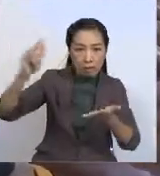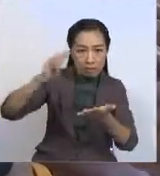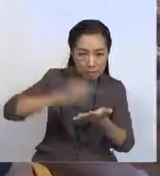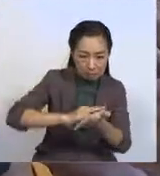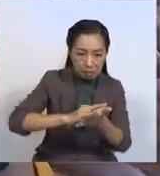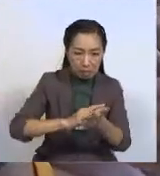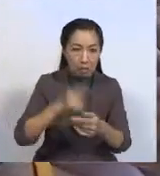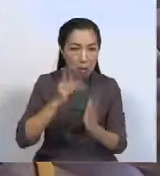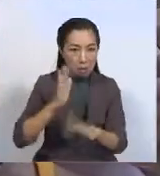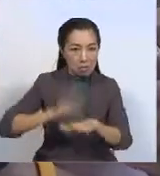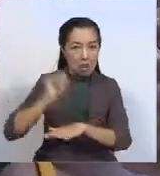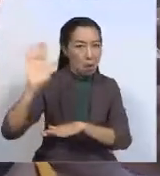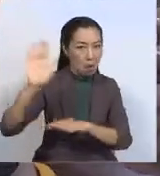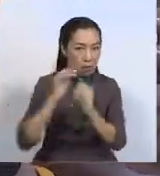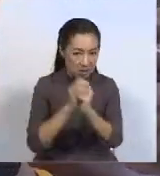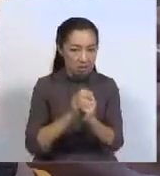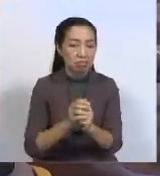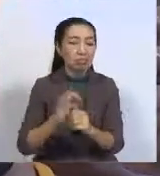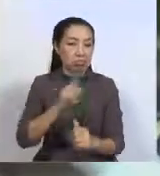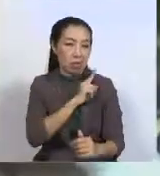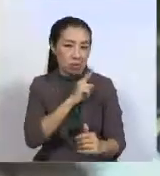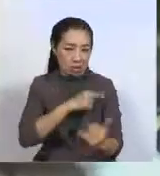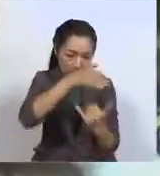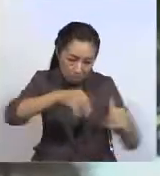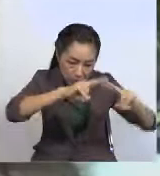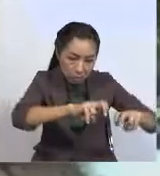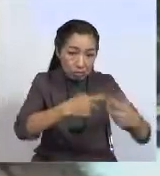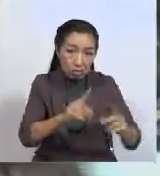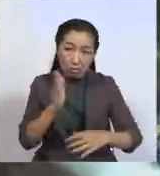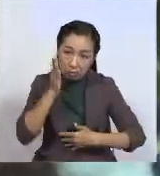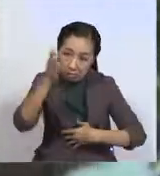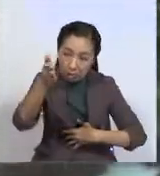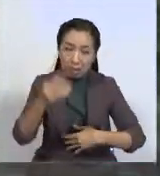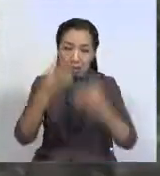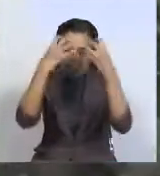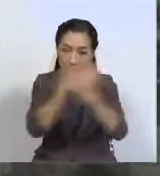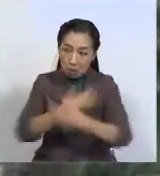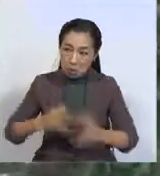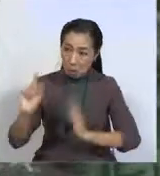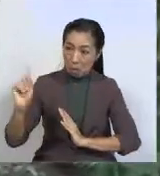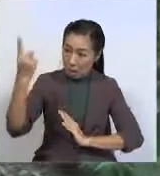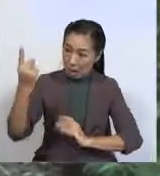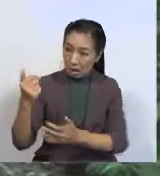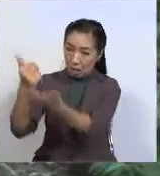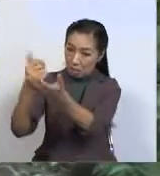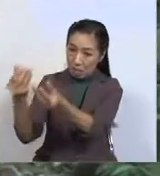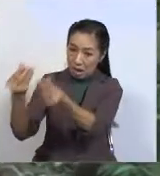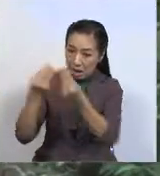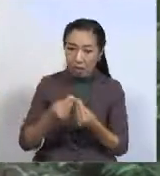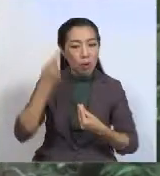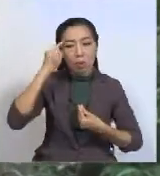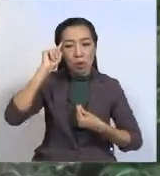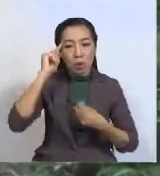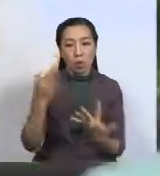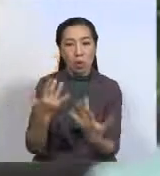าหน้าที่จากจีนเท่านั้นส่วนจะมีแพนด้าตัวอื่นมาเป็นทูตสันทวไมตรีหรือเปล่าเนี่ยอันนี้ยังไม่ทราบที่